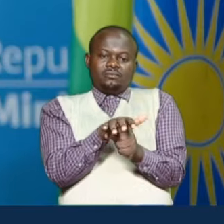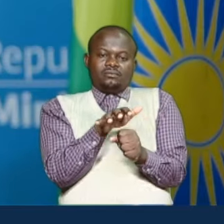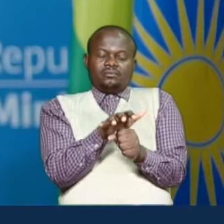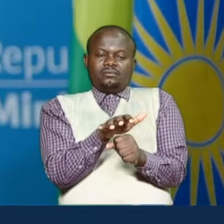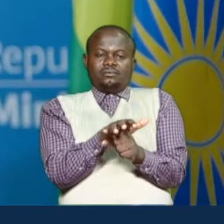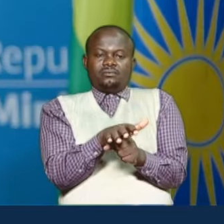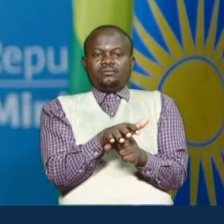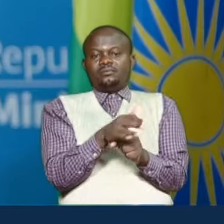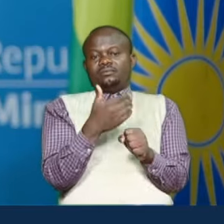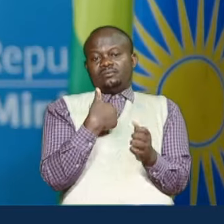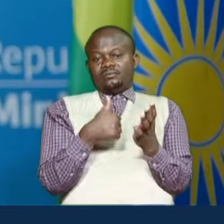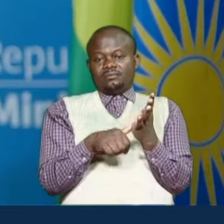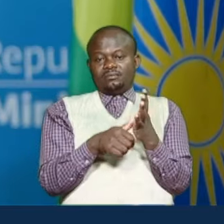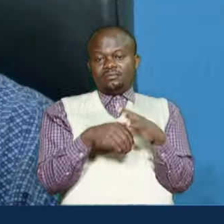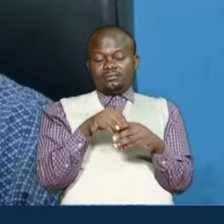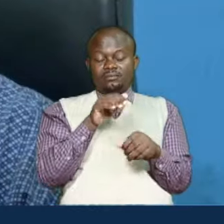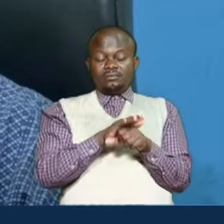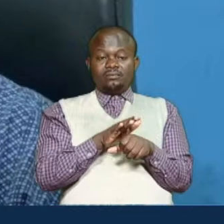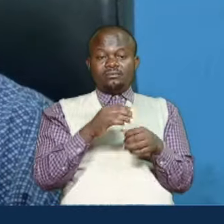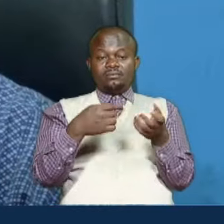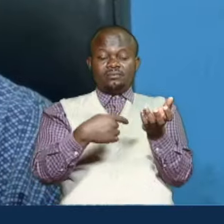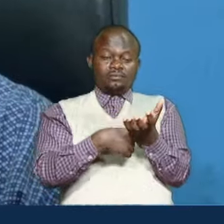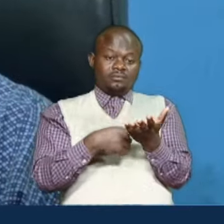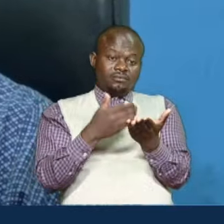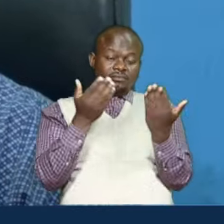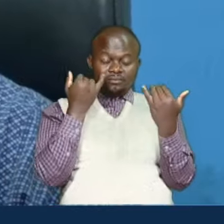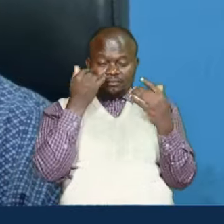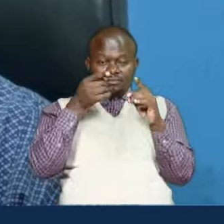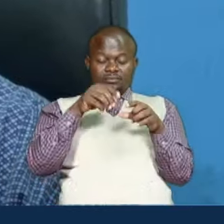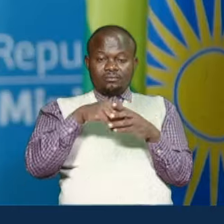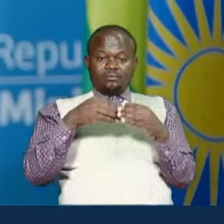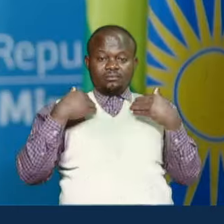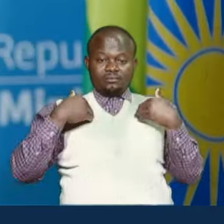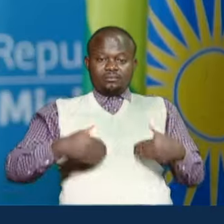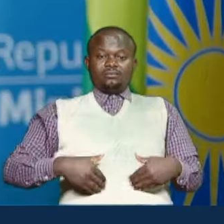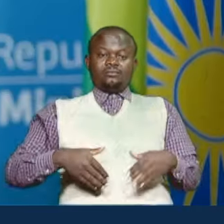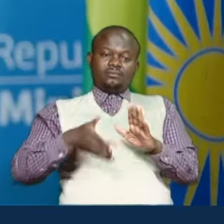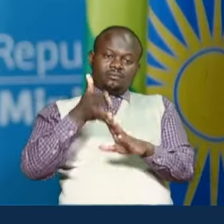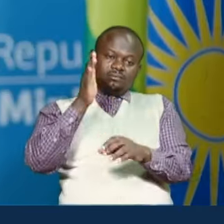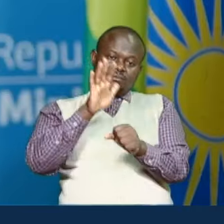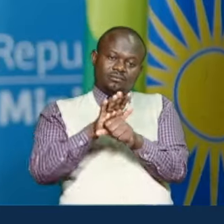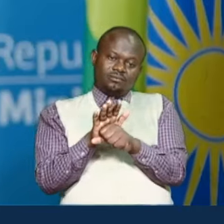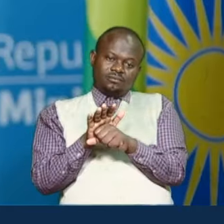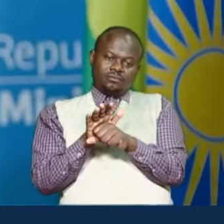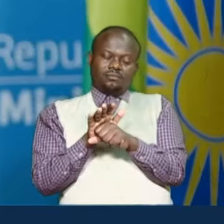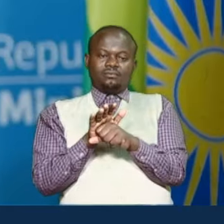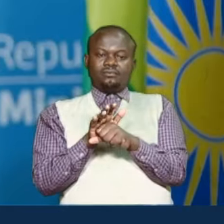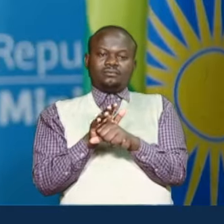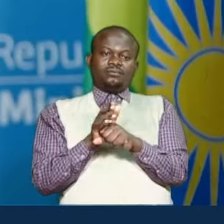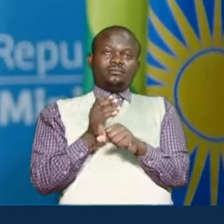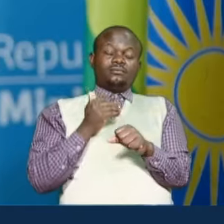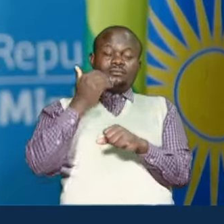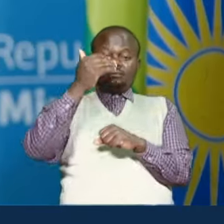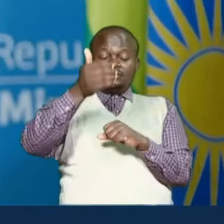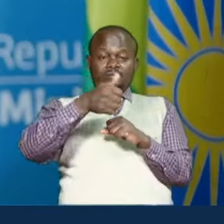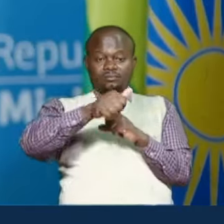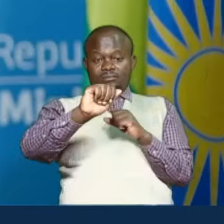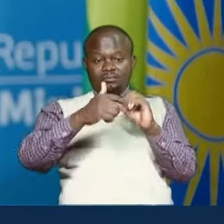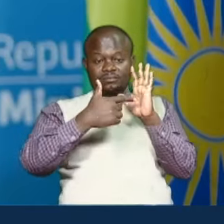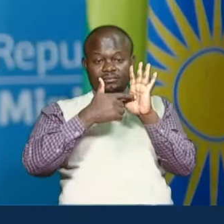bahuye nayo cyane cyane abavurirwa indembe iyo virusi igeze mu mubiri irihuta cyane nacyo kigaragaza ubukana